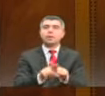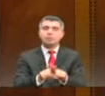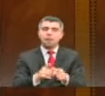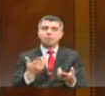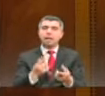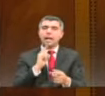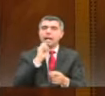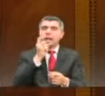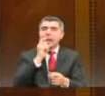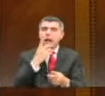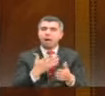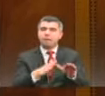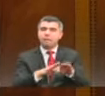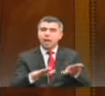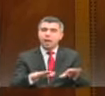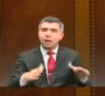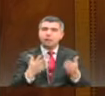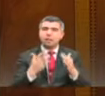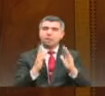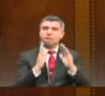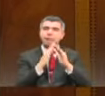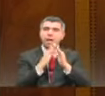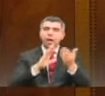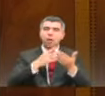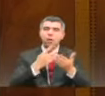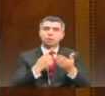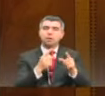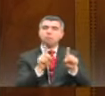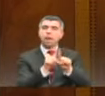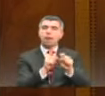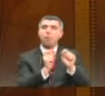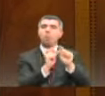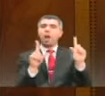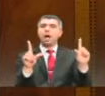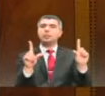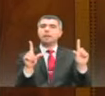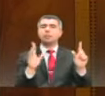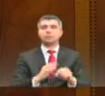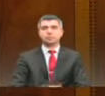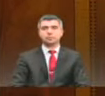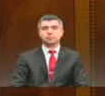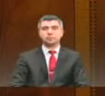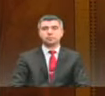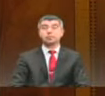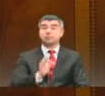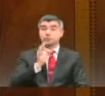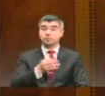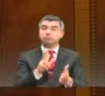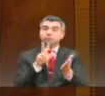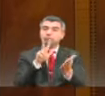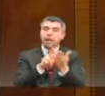وكراء العقارات العمومية وفق قواعد الشفافية وتكافؤ الفرص، اعتماد